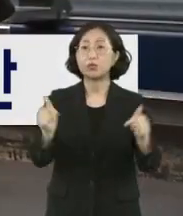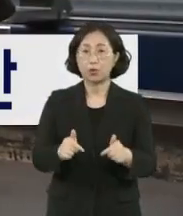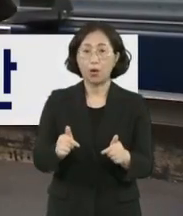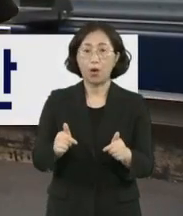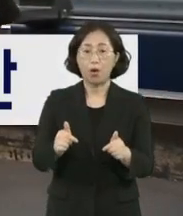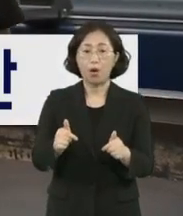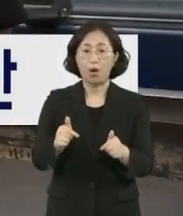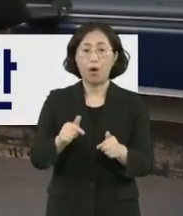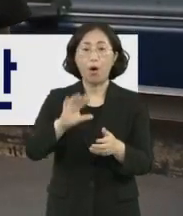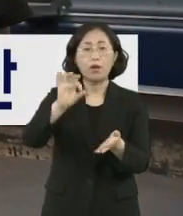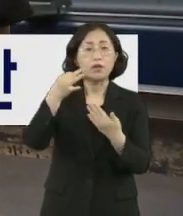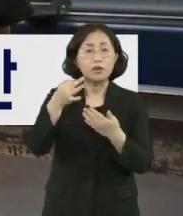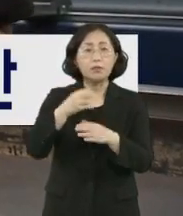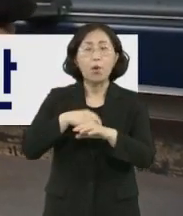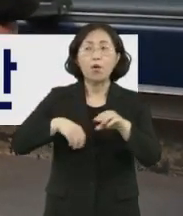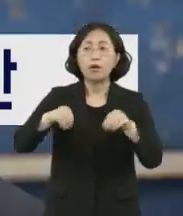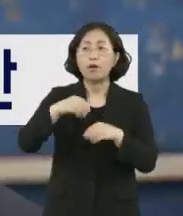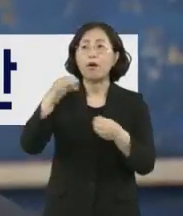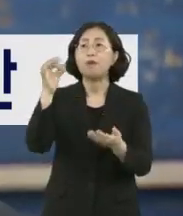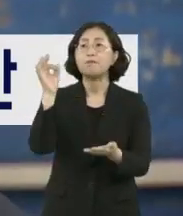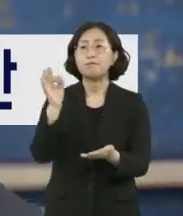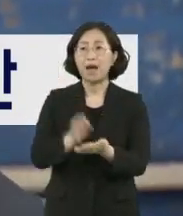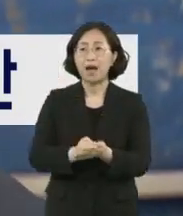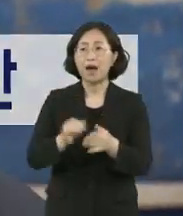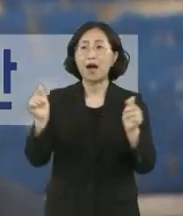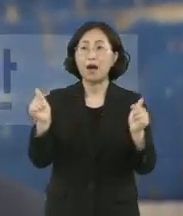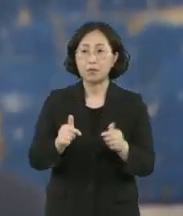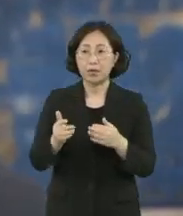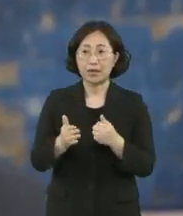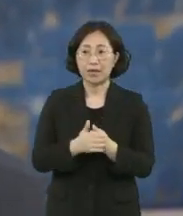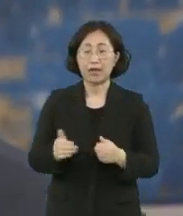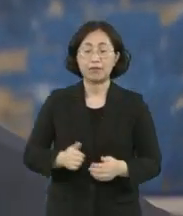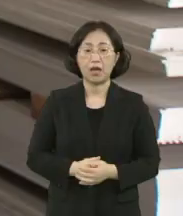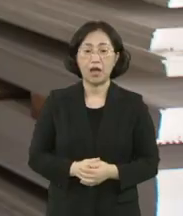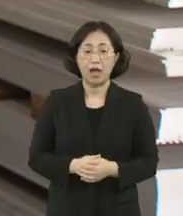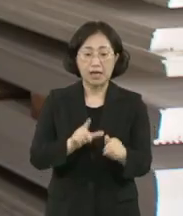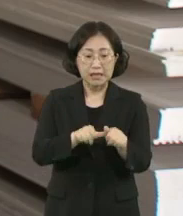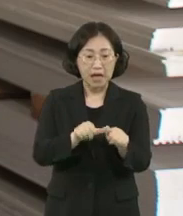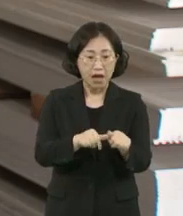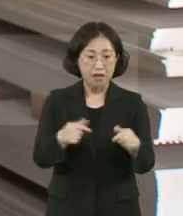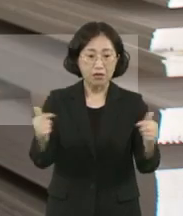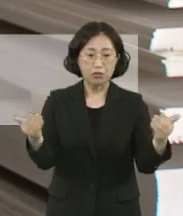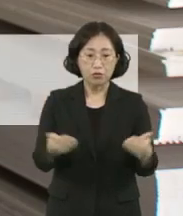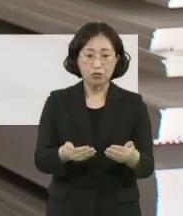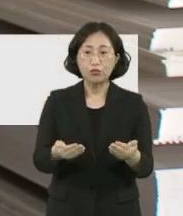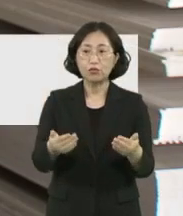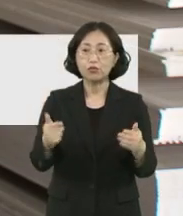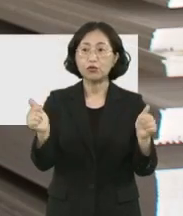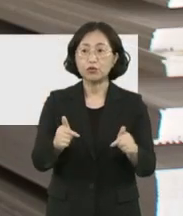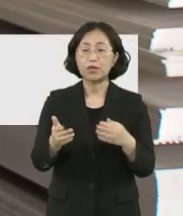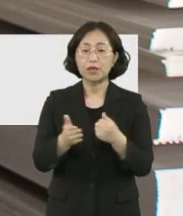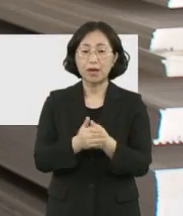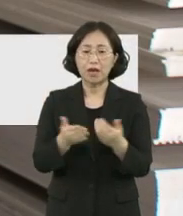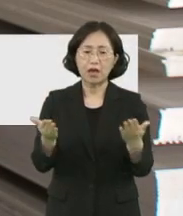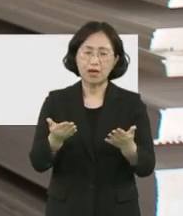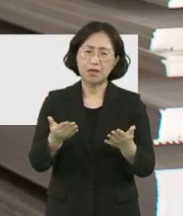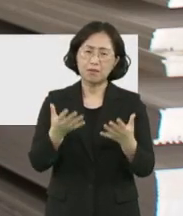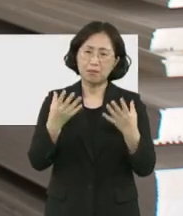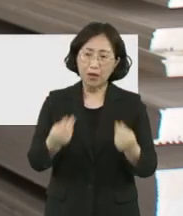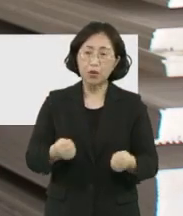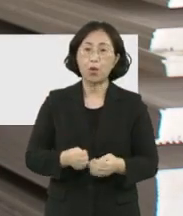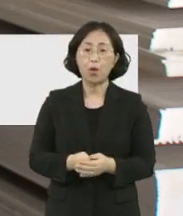줄면서 임금이 오히려 감소했기 때문입니다. 시간이 줄다 보니까 일들이 많이 밀리고